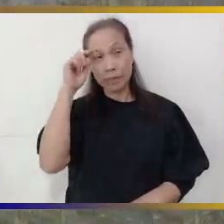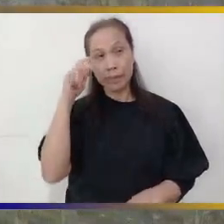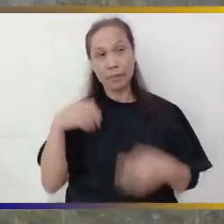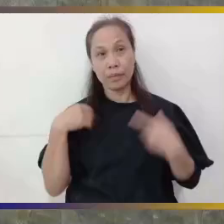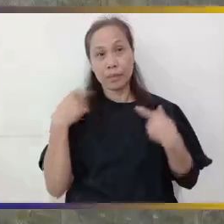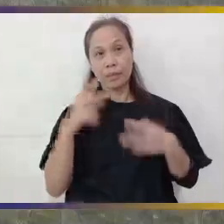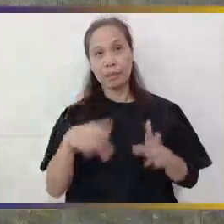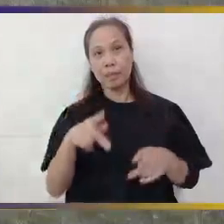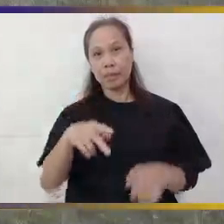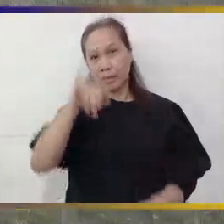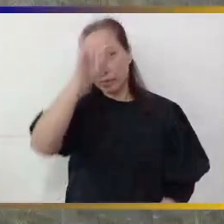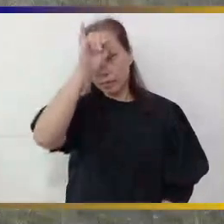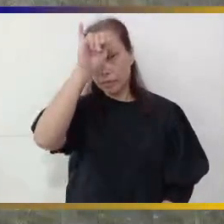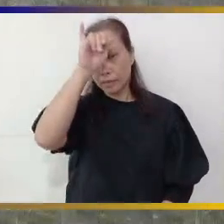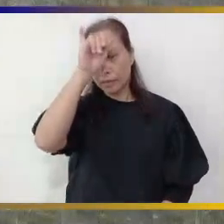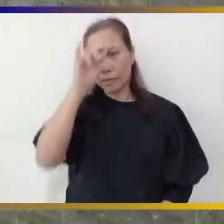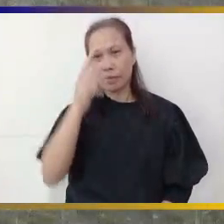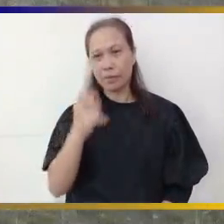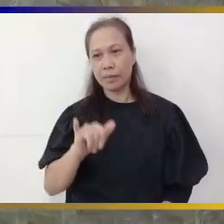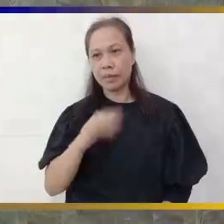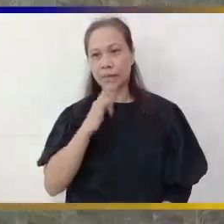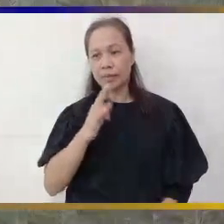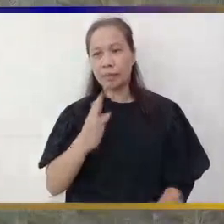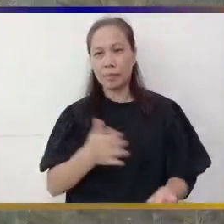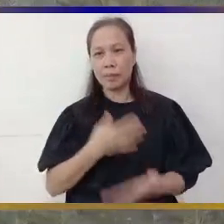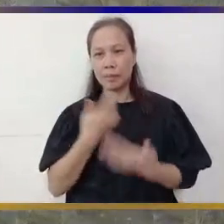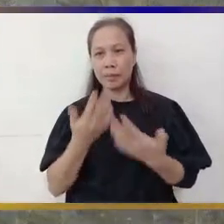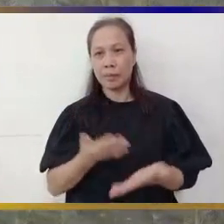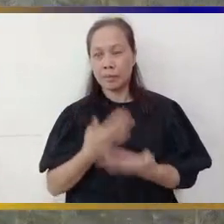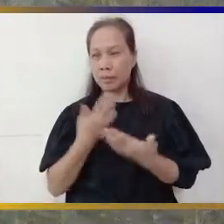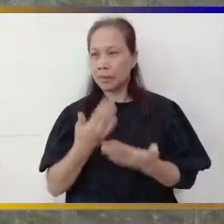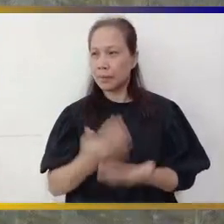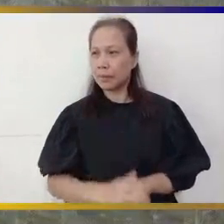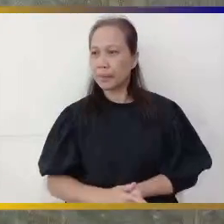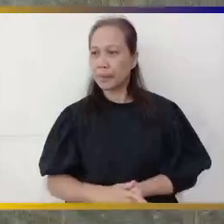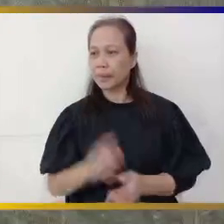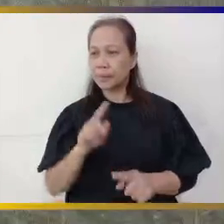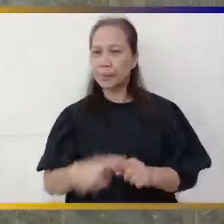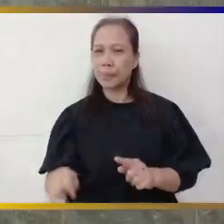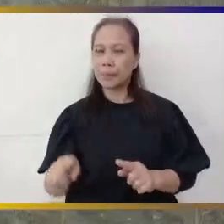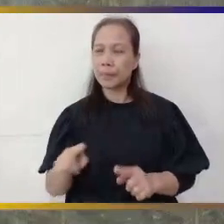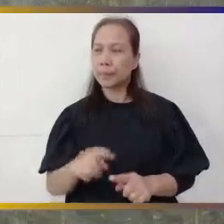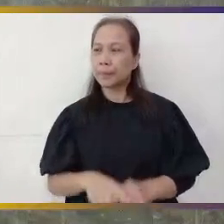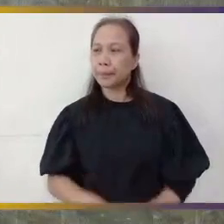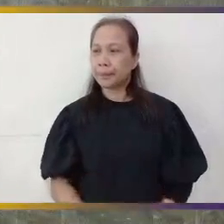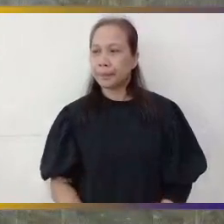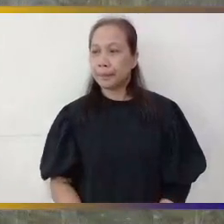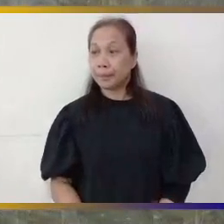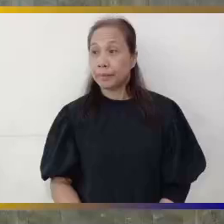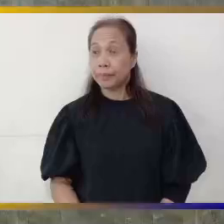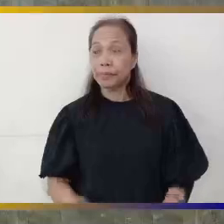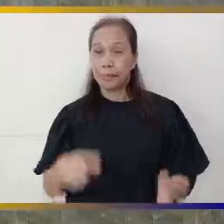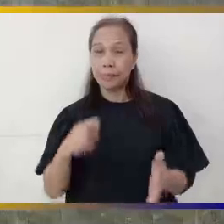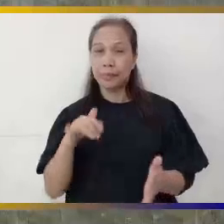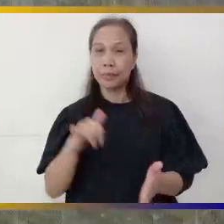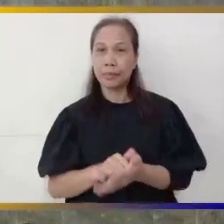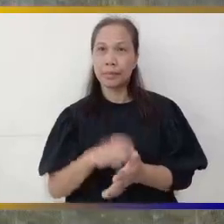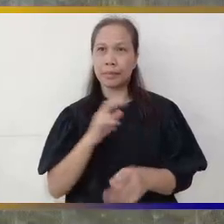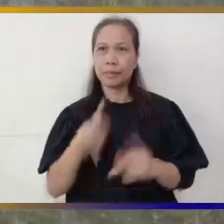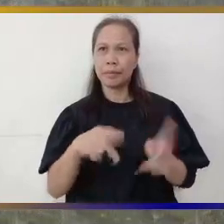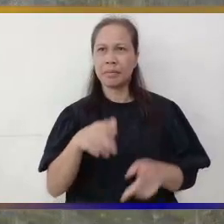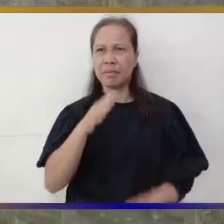may pagka-ignorante tuwangtuwa na sila sa nakikita nila But Here here's the thing you see people do